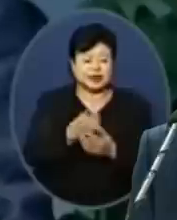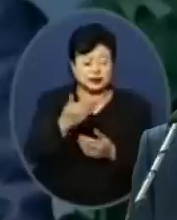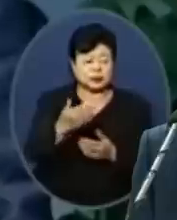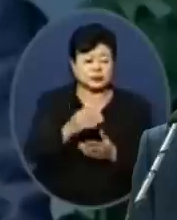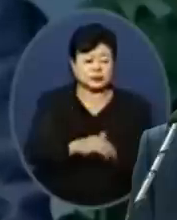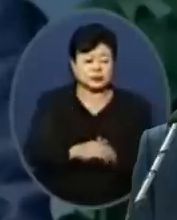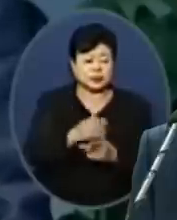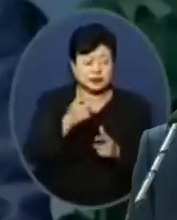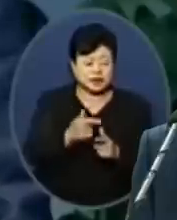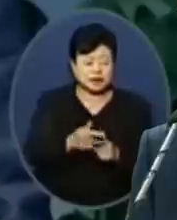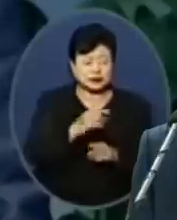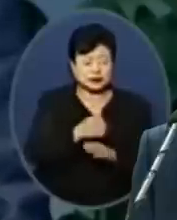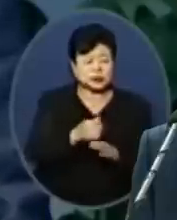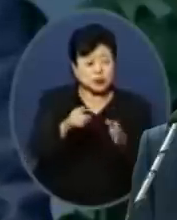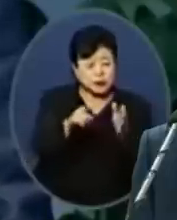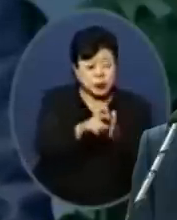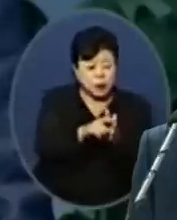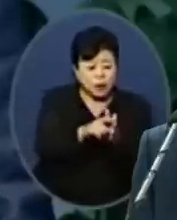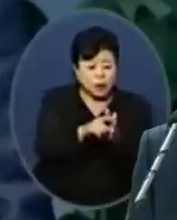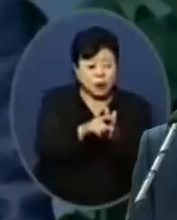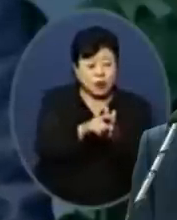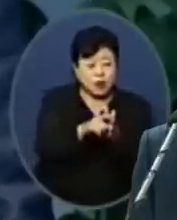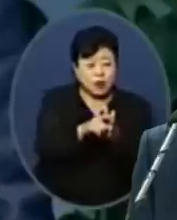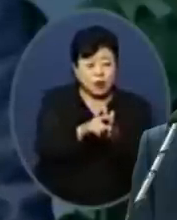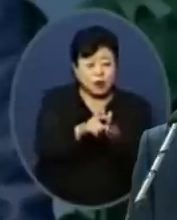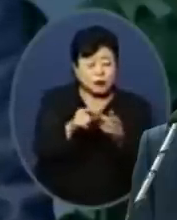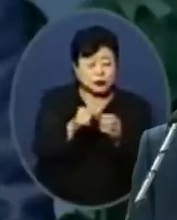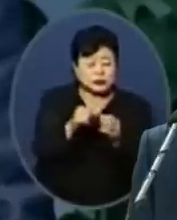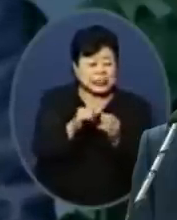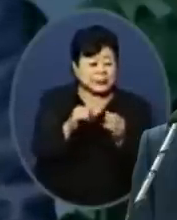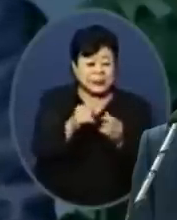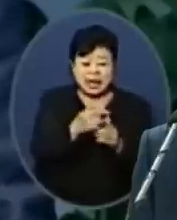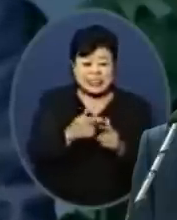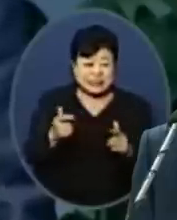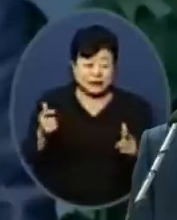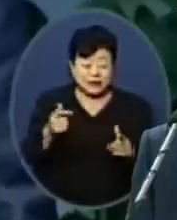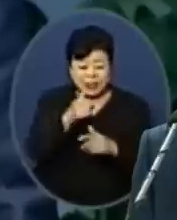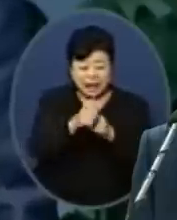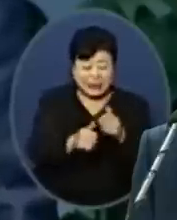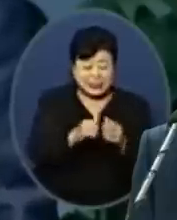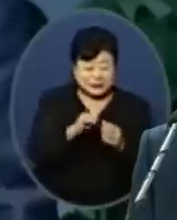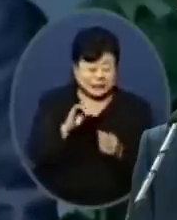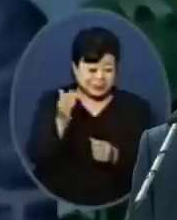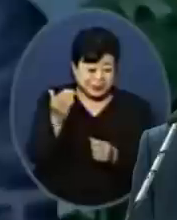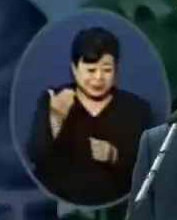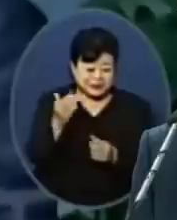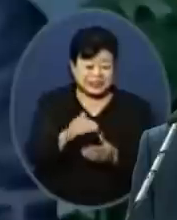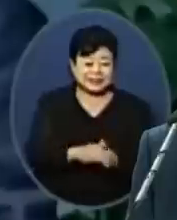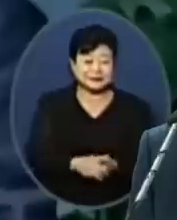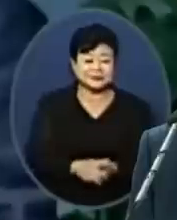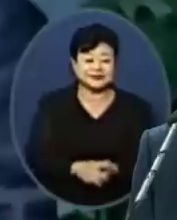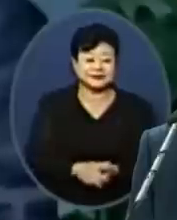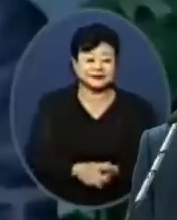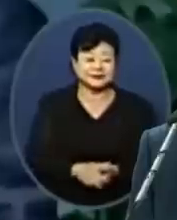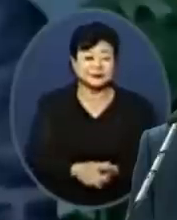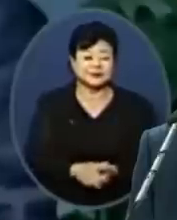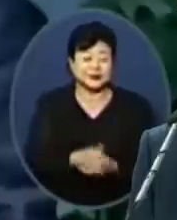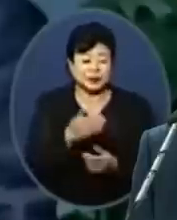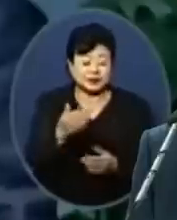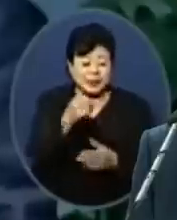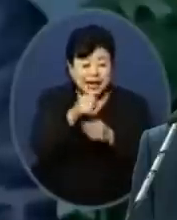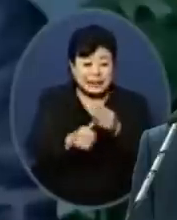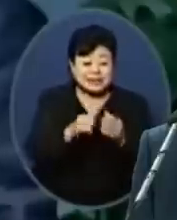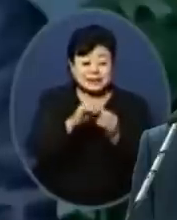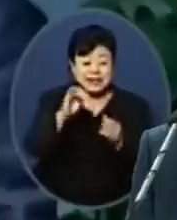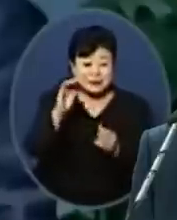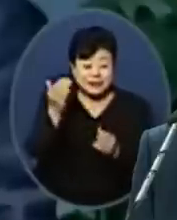여러분도 예수 그리스도를 믿음으로 말미암아 보통 사람이 아닌 하나님의 사람이 되어 있습니다. 여러분은